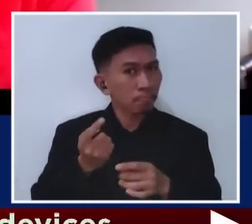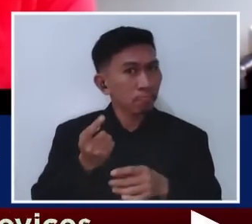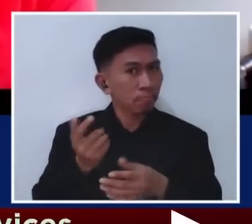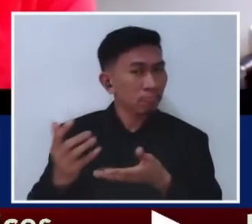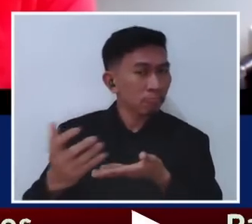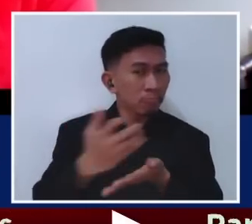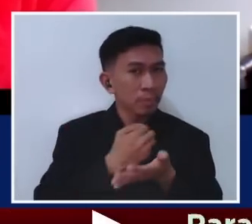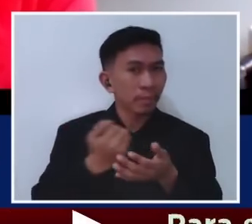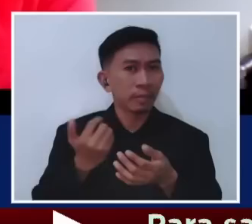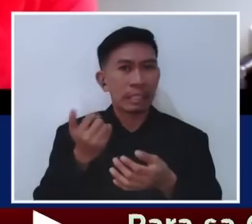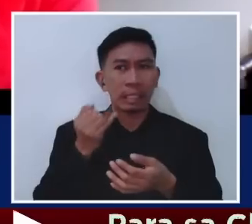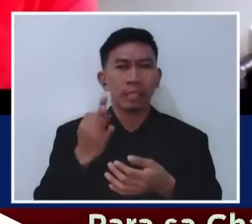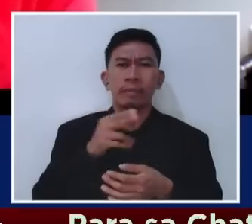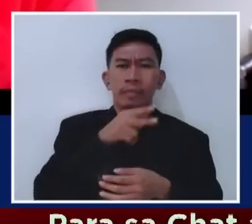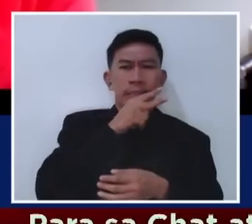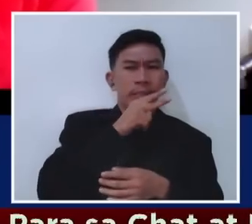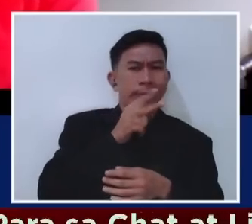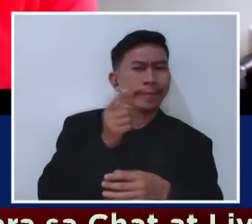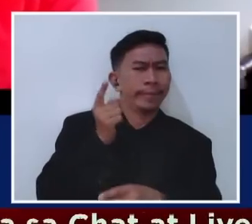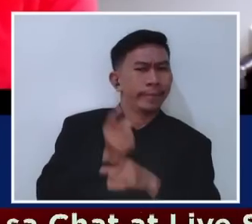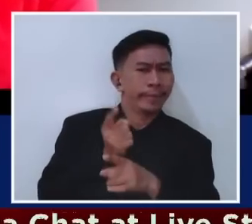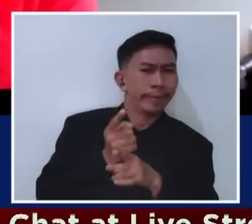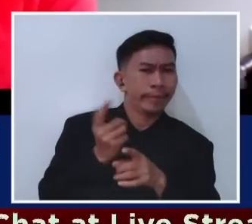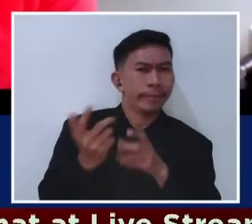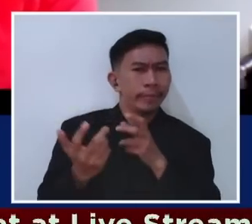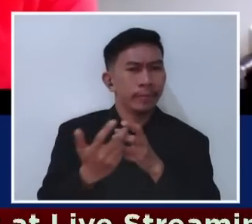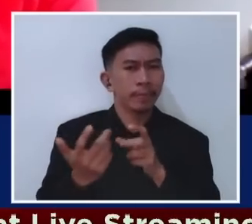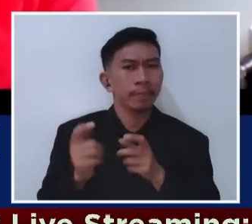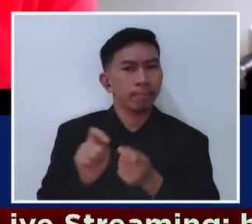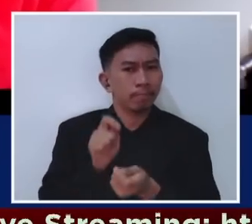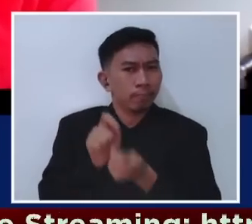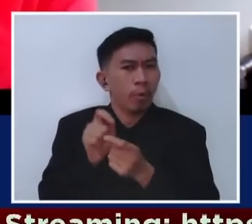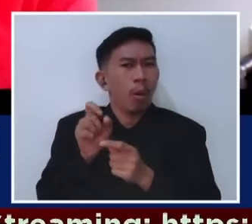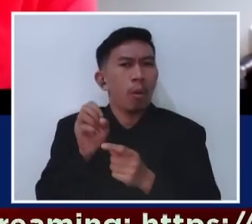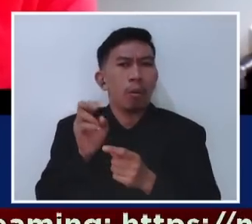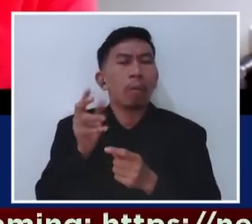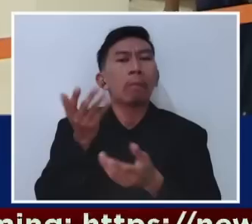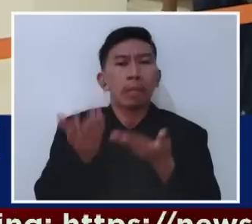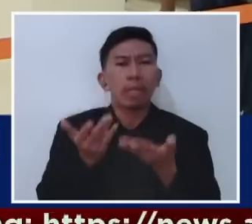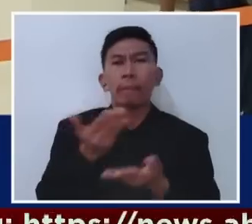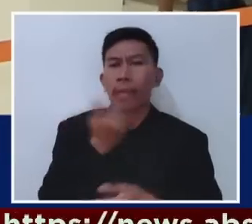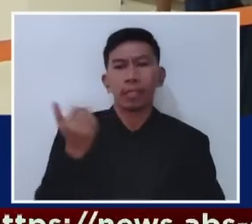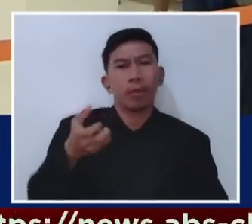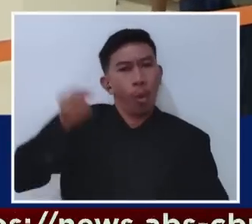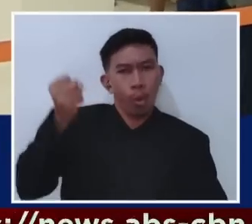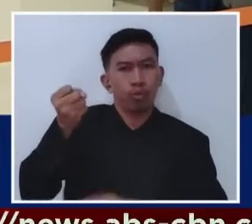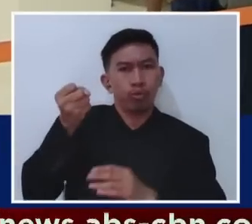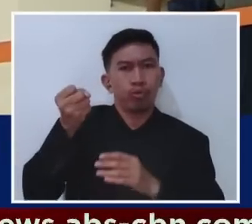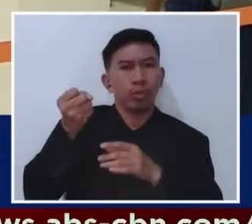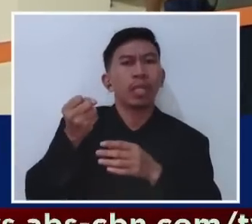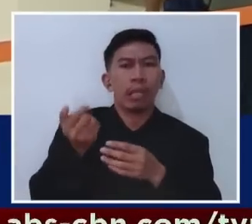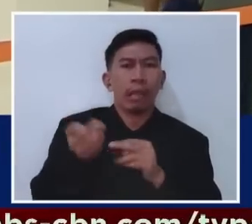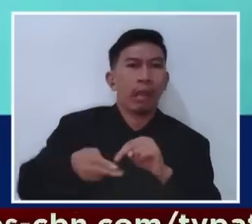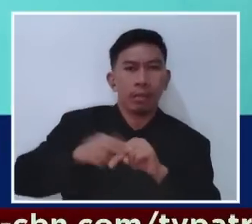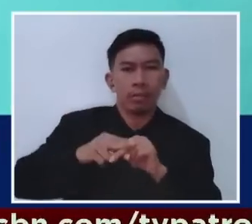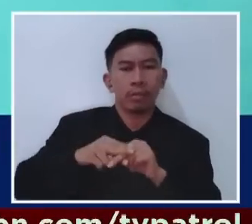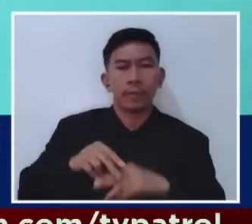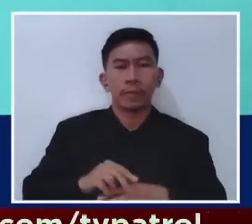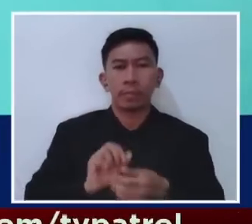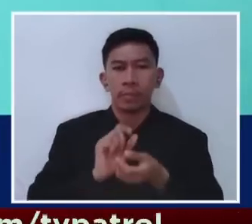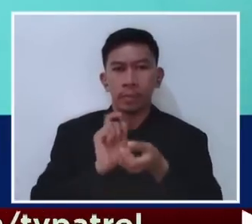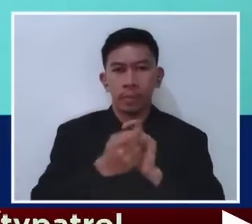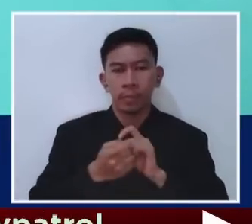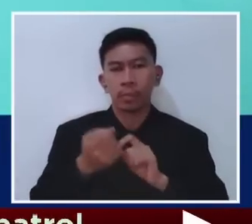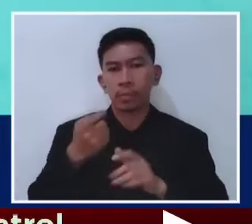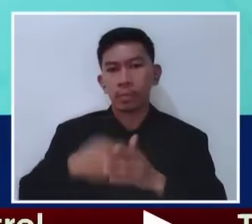yung sinisingil, baka dapat tigilan muna yung pagsingil dun sa adjustment. 48 na co-ops at